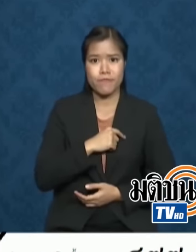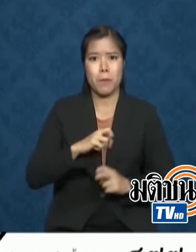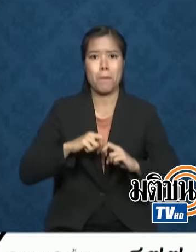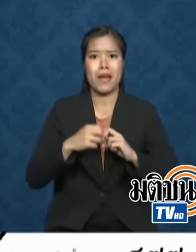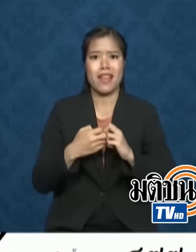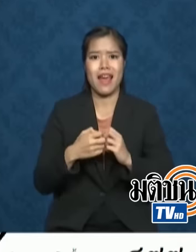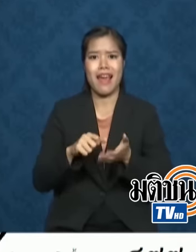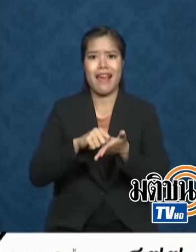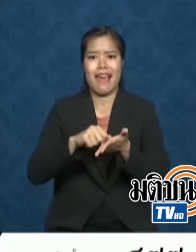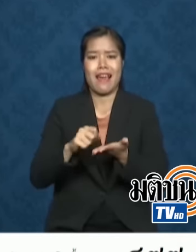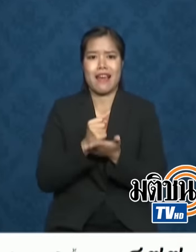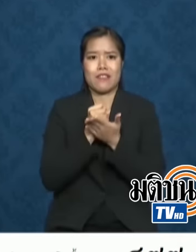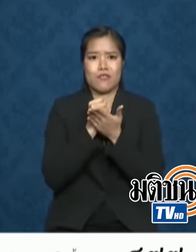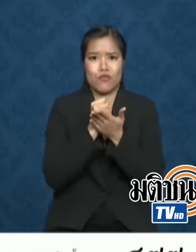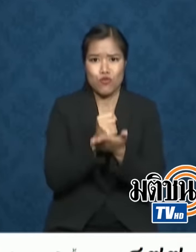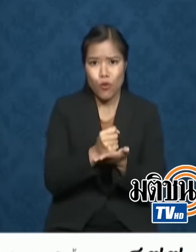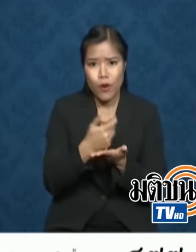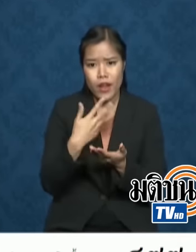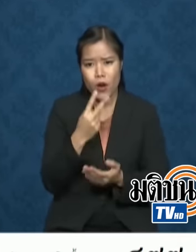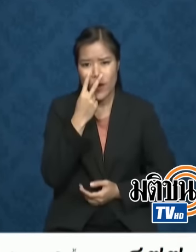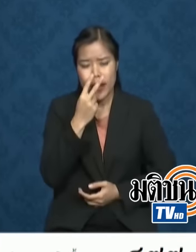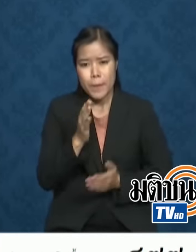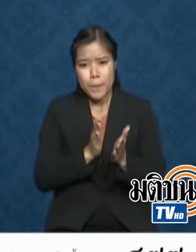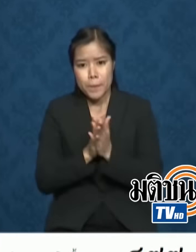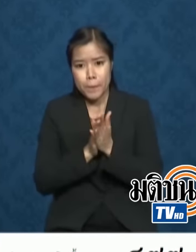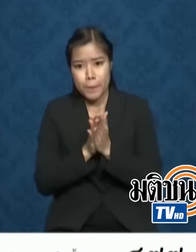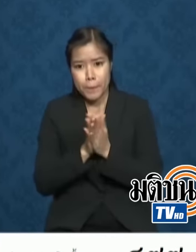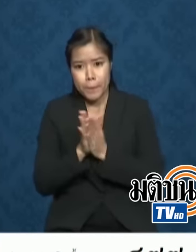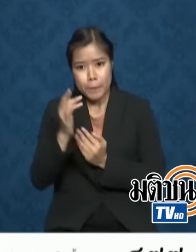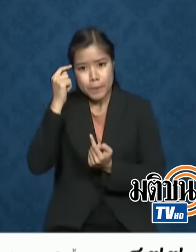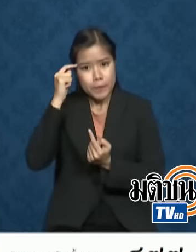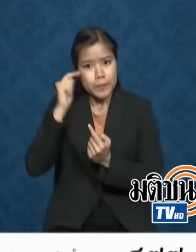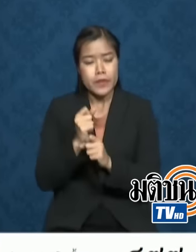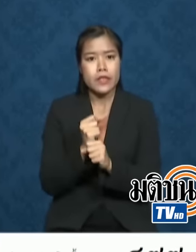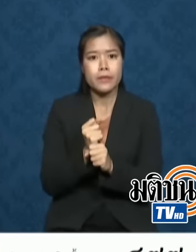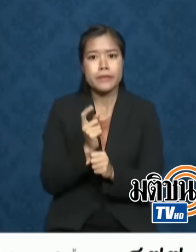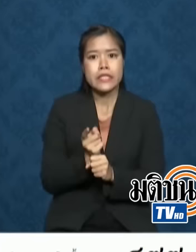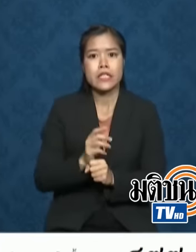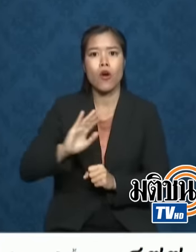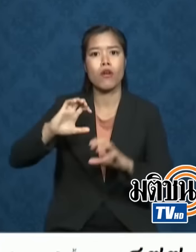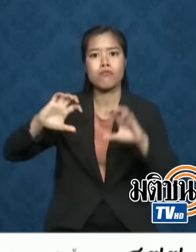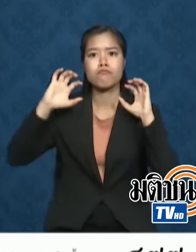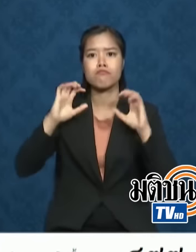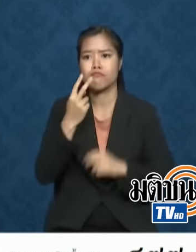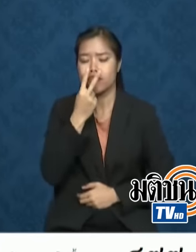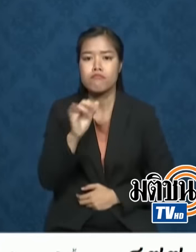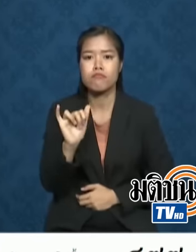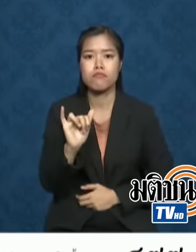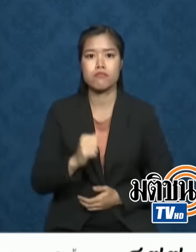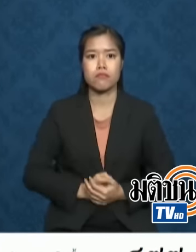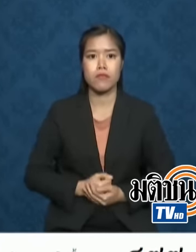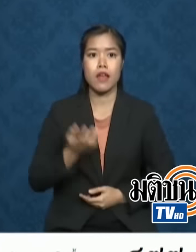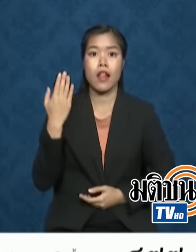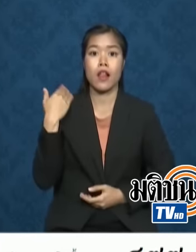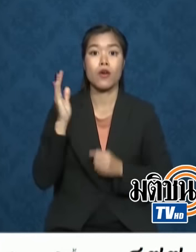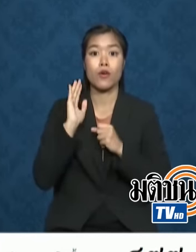และไม่ได้ทำให้เราเห็นถึงความมุ่งมั่นที่จะแก้ไขปัญหานี้จากรัฐบาลเลยอย่างที่ผมได้อภิปรายไปเมื่อวันแถลงนโยบายของนายก